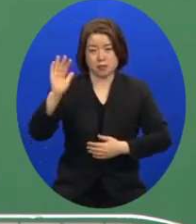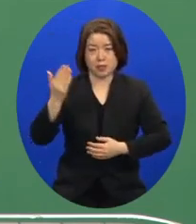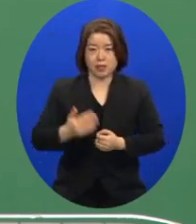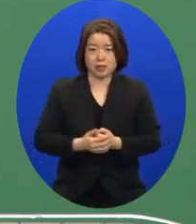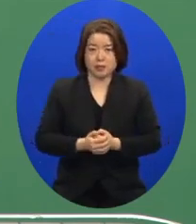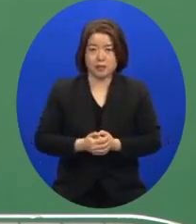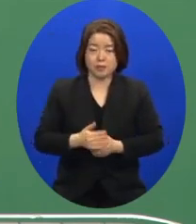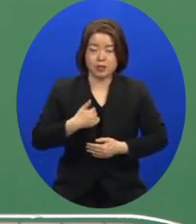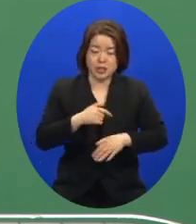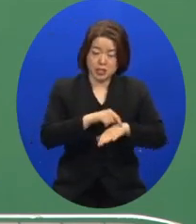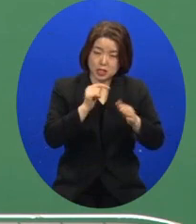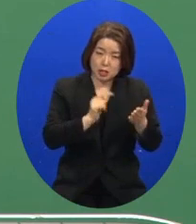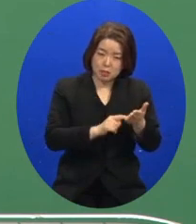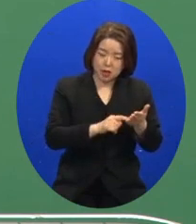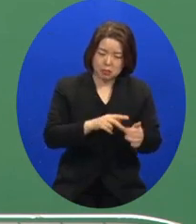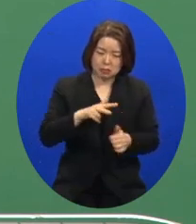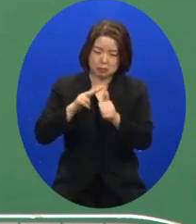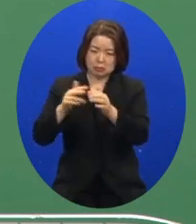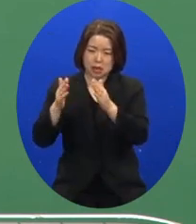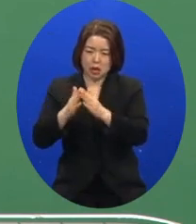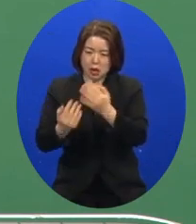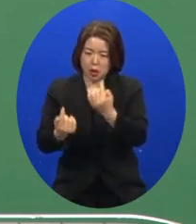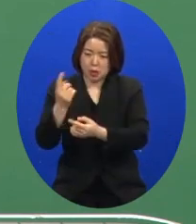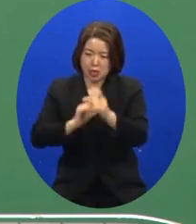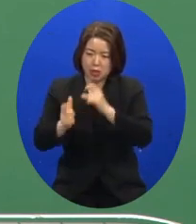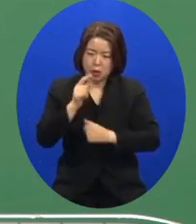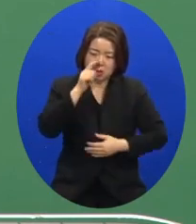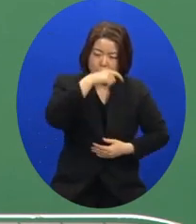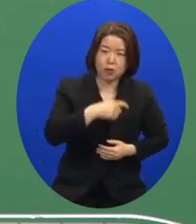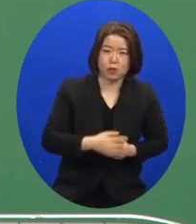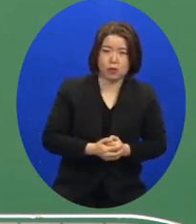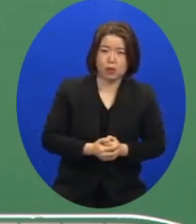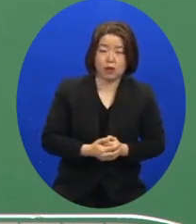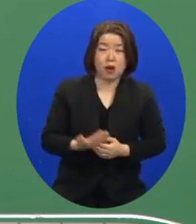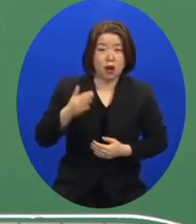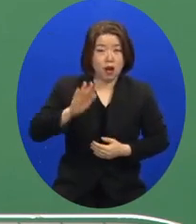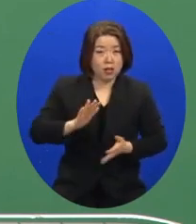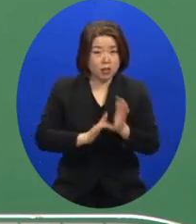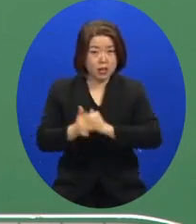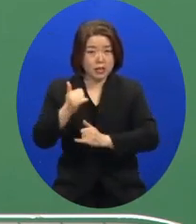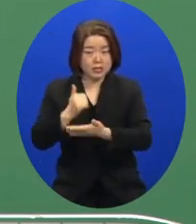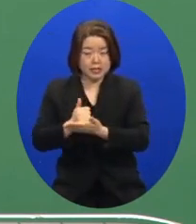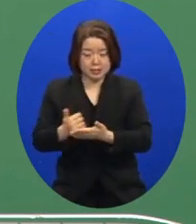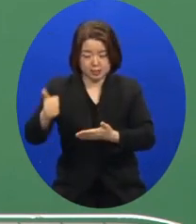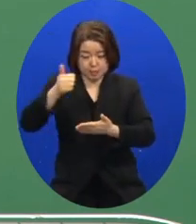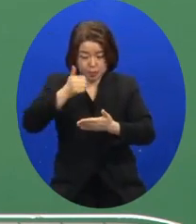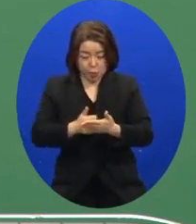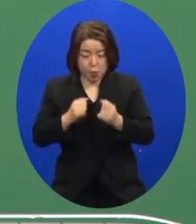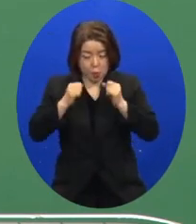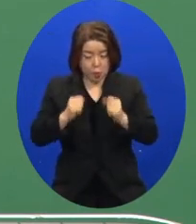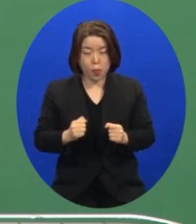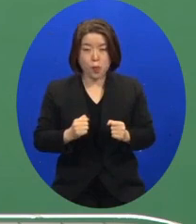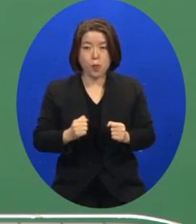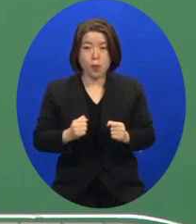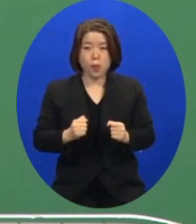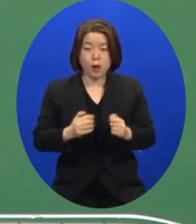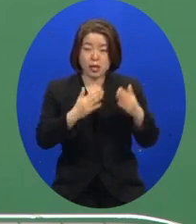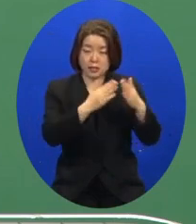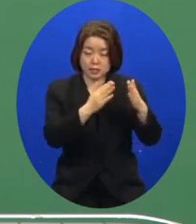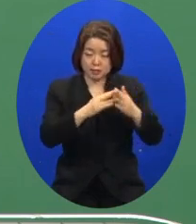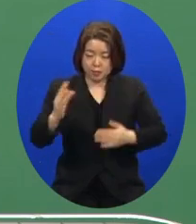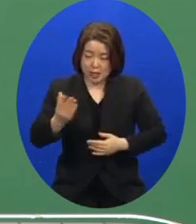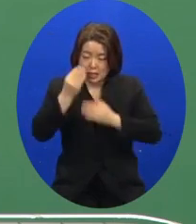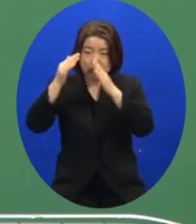마음은 마구간보다 더 더러웠어요. 그런데 예수님이 거처하시는 처소,